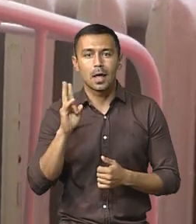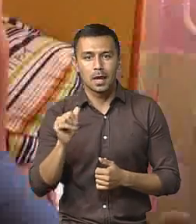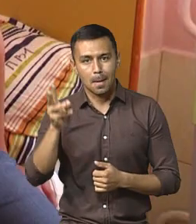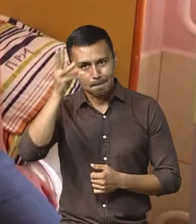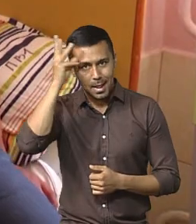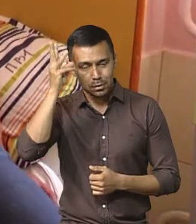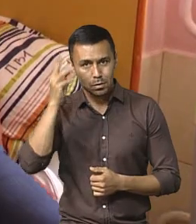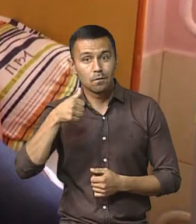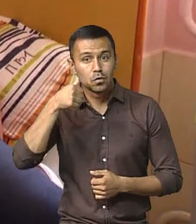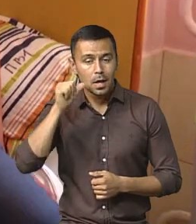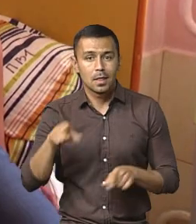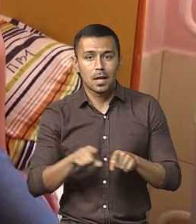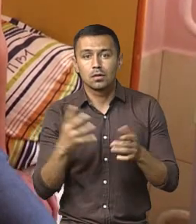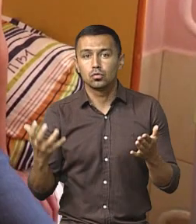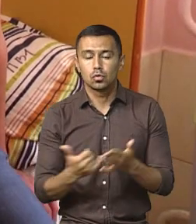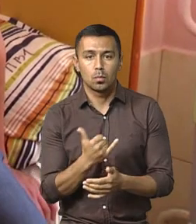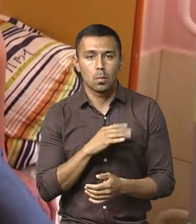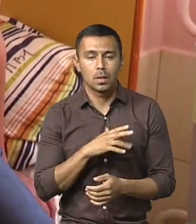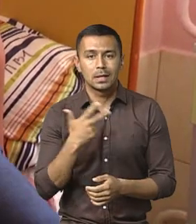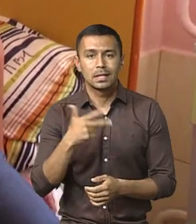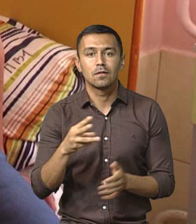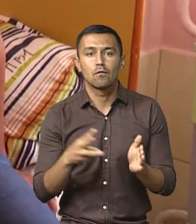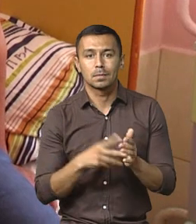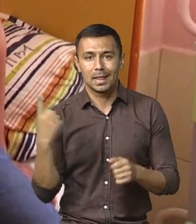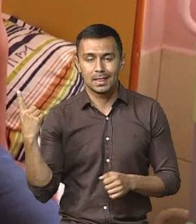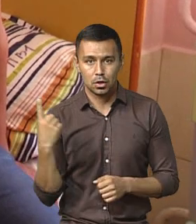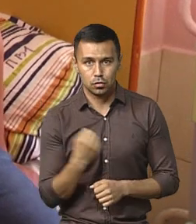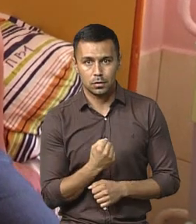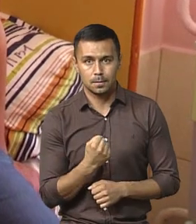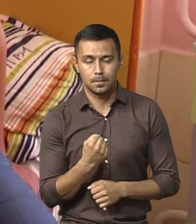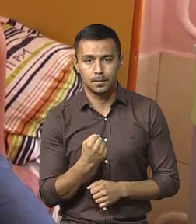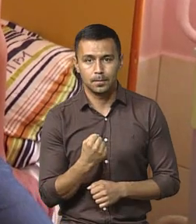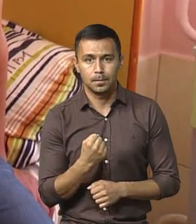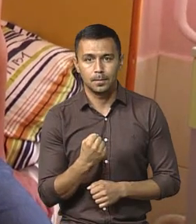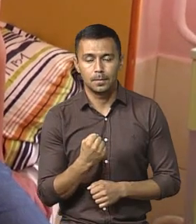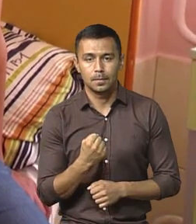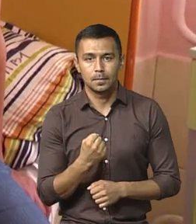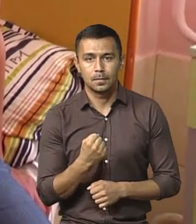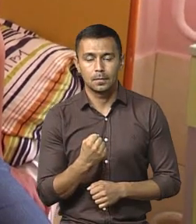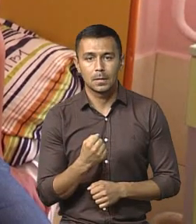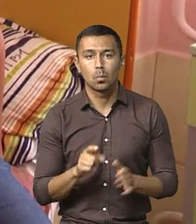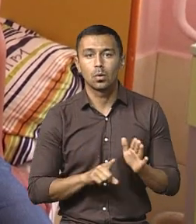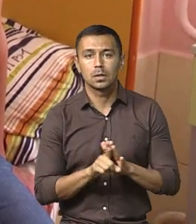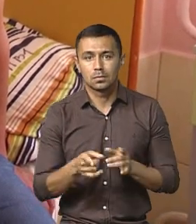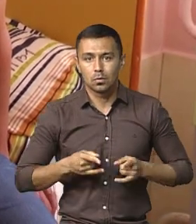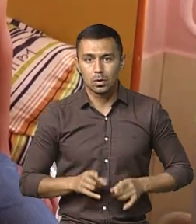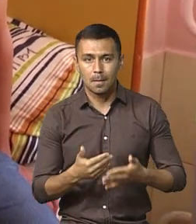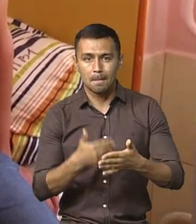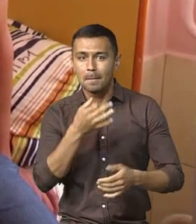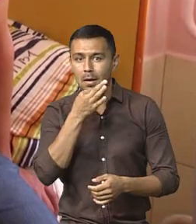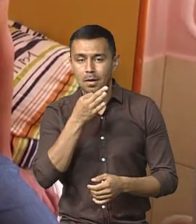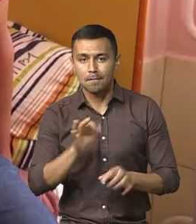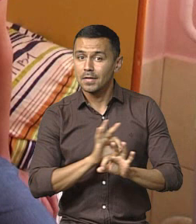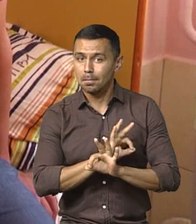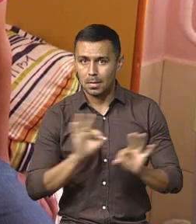Хмельницького. Вчора так случилось, у мене була 38-я неділя. Вчора так сталося. 38-й тиждень. Почались роди передчасні.